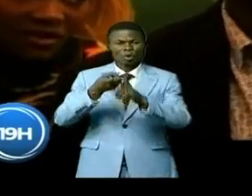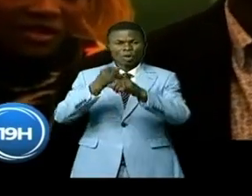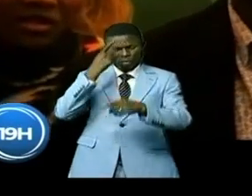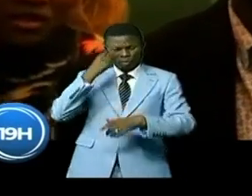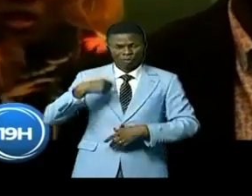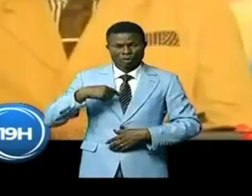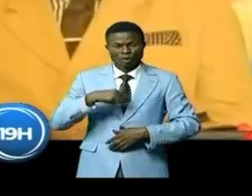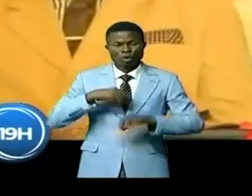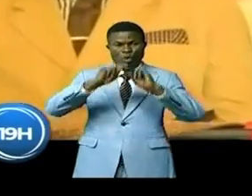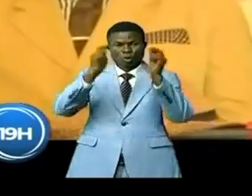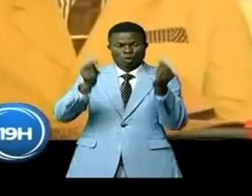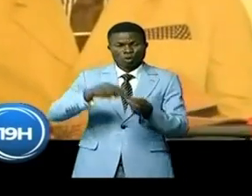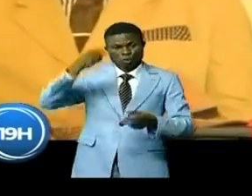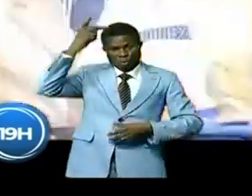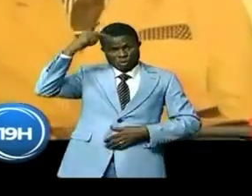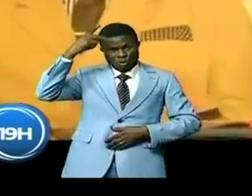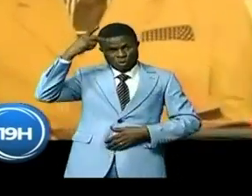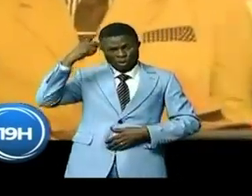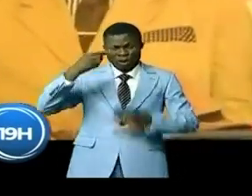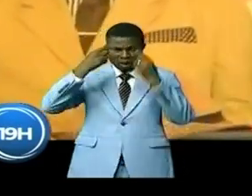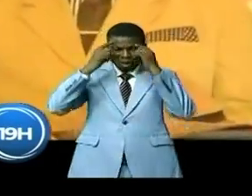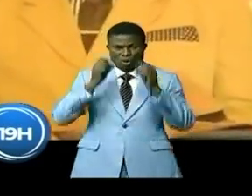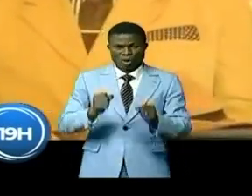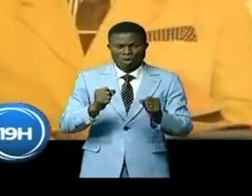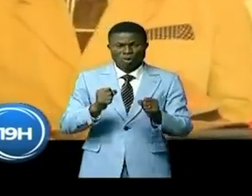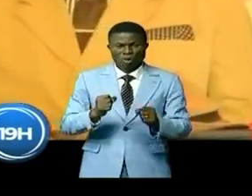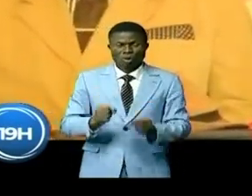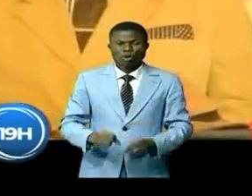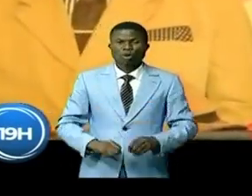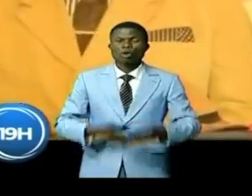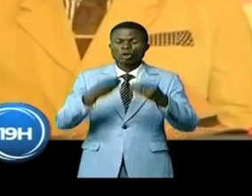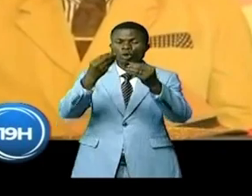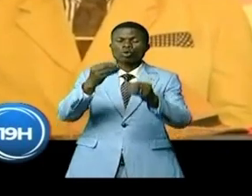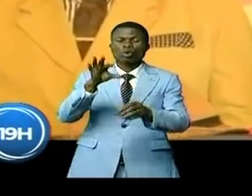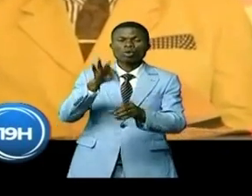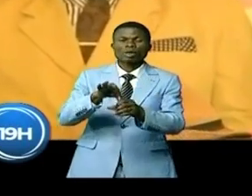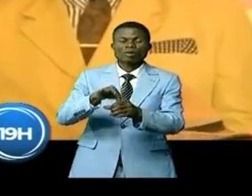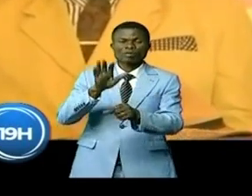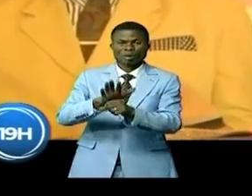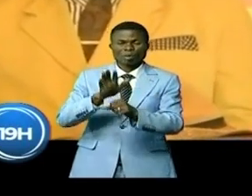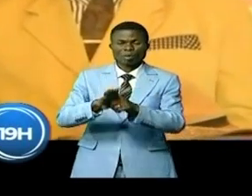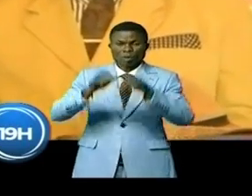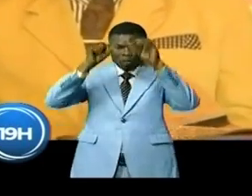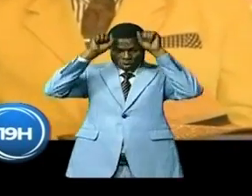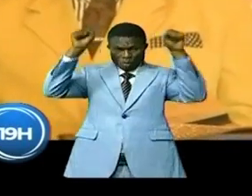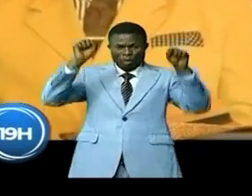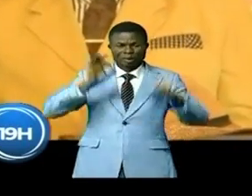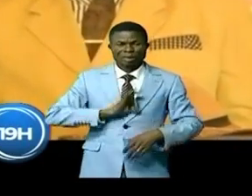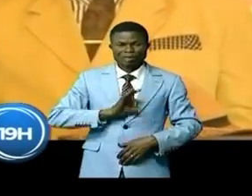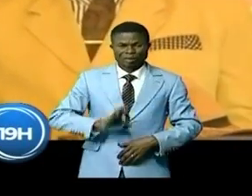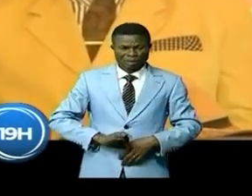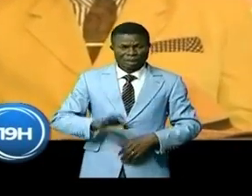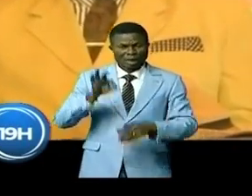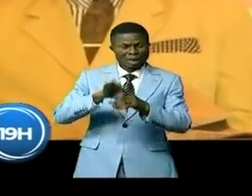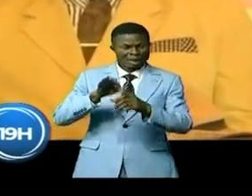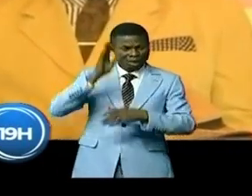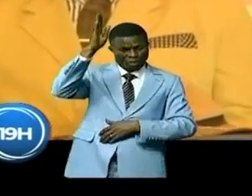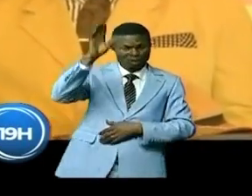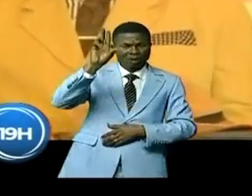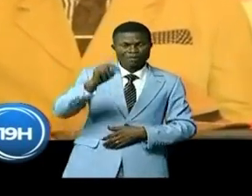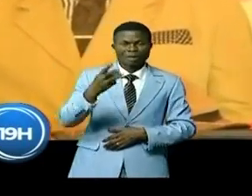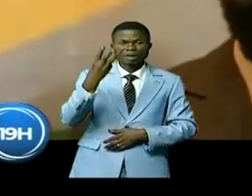politique de la majorité présidentielle est déterminé à apporter une large majorité parlementaire au chef de l'État, Félix-Antoine Tshisekedi Tshilombo, aux